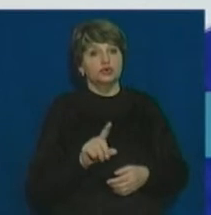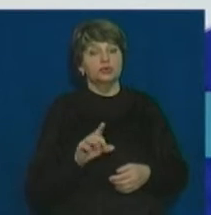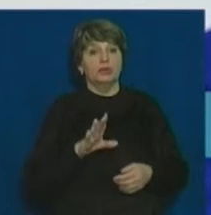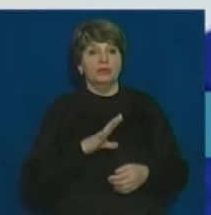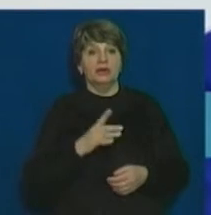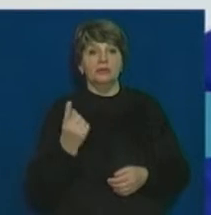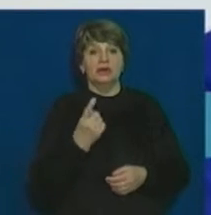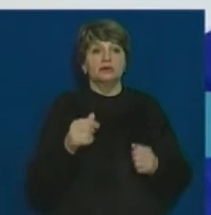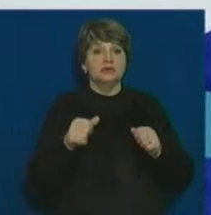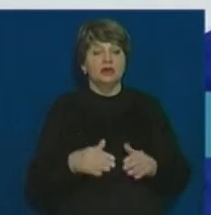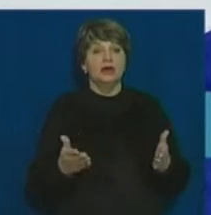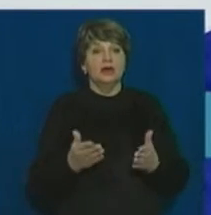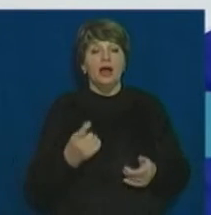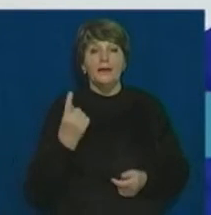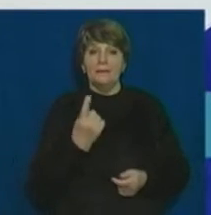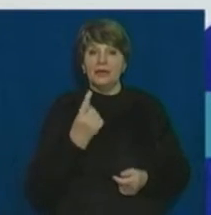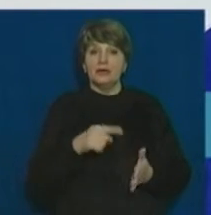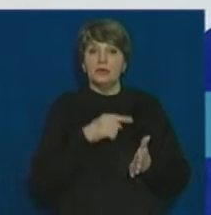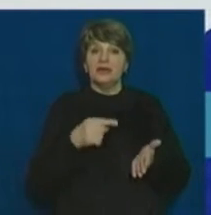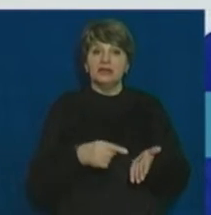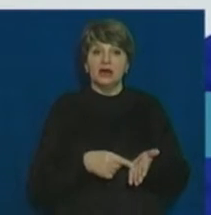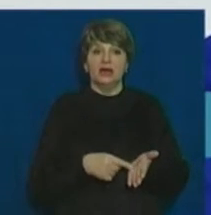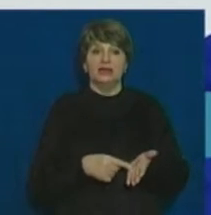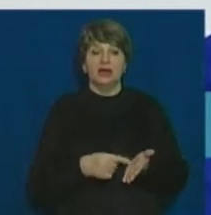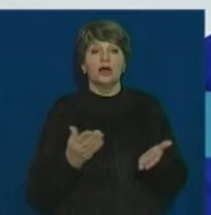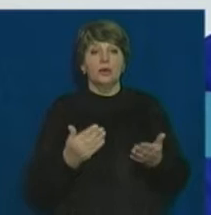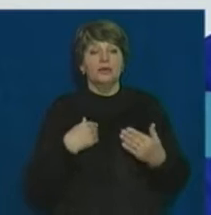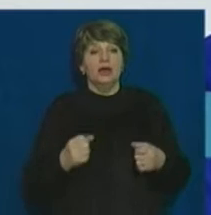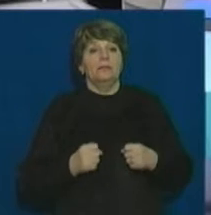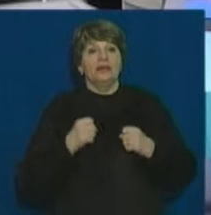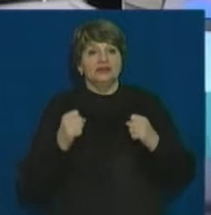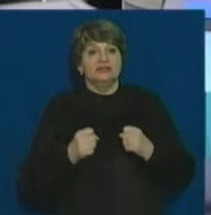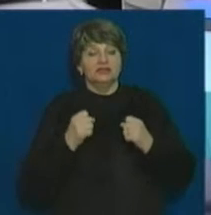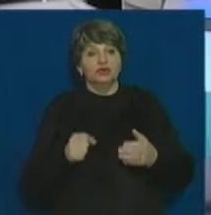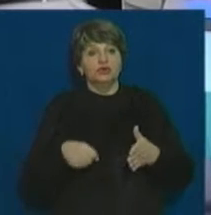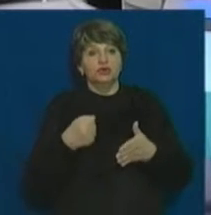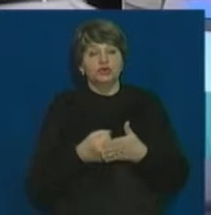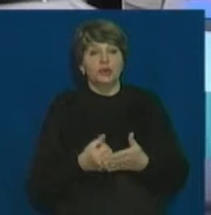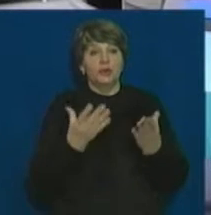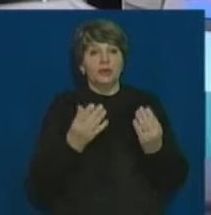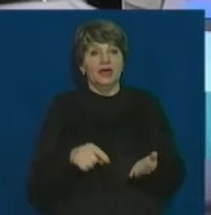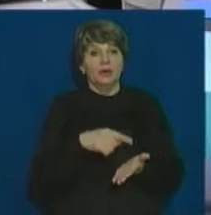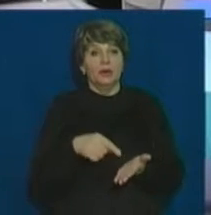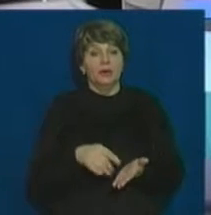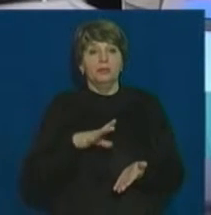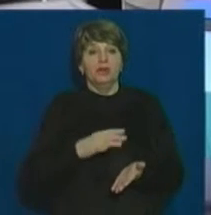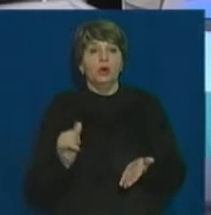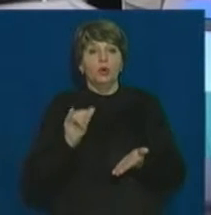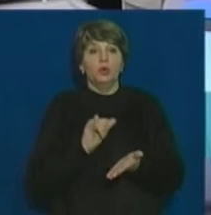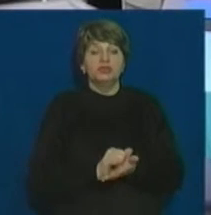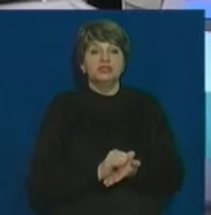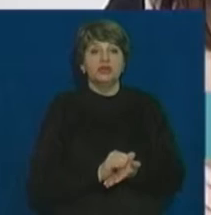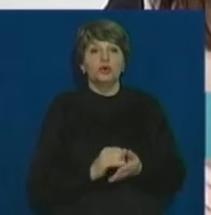першим. Перше питання, яке ми намагалися запустити до Дня міста, це було встановлення